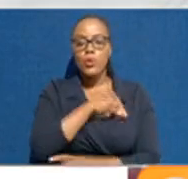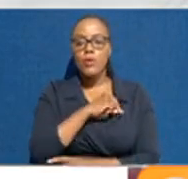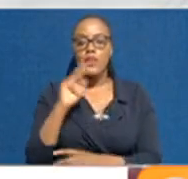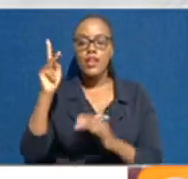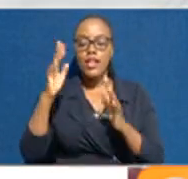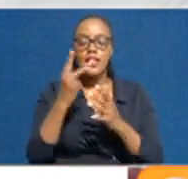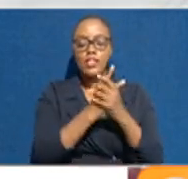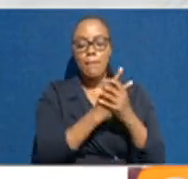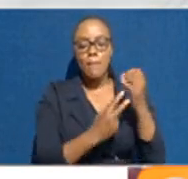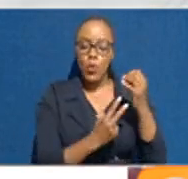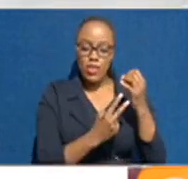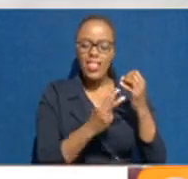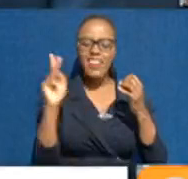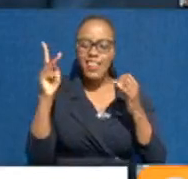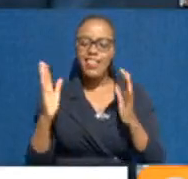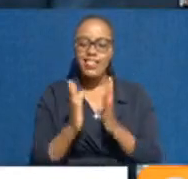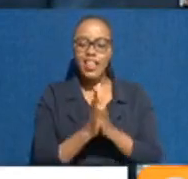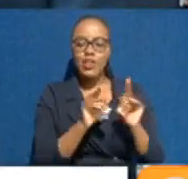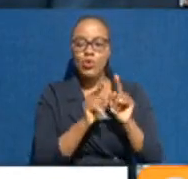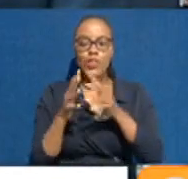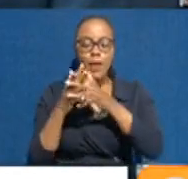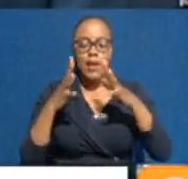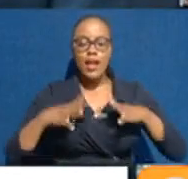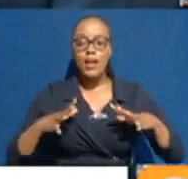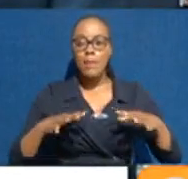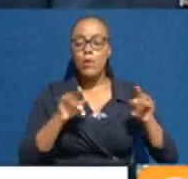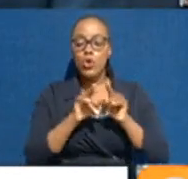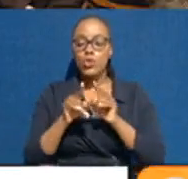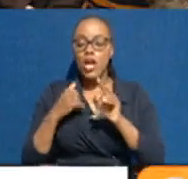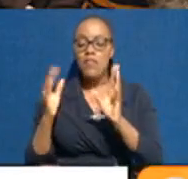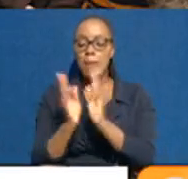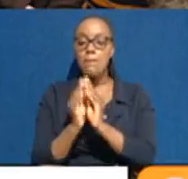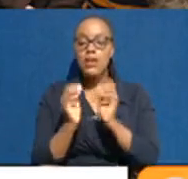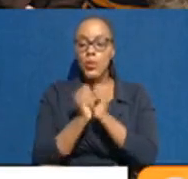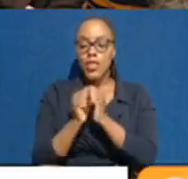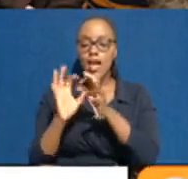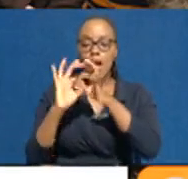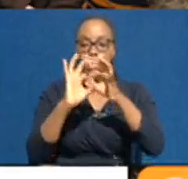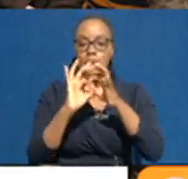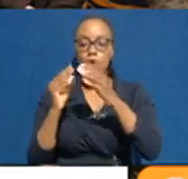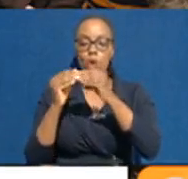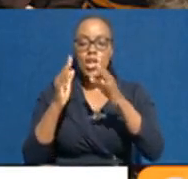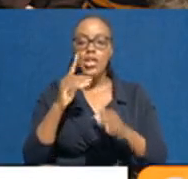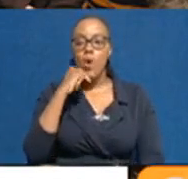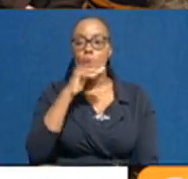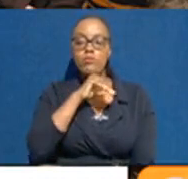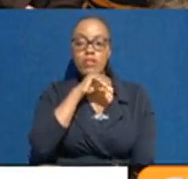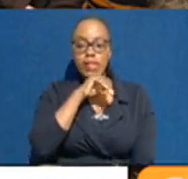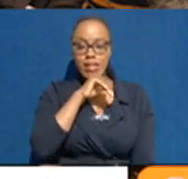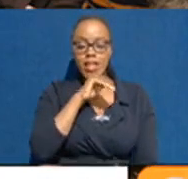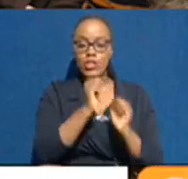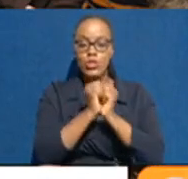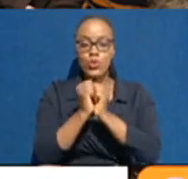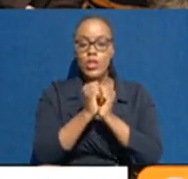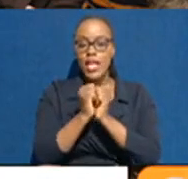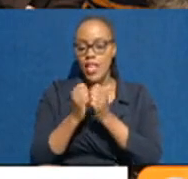zote mbili. Mwisho wa nukuu. Ujumbe huo kisha ulielekea kukutana na kinara wa Azimio One Kenya Raila Odinga pamoja